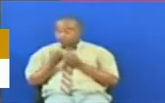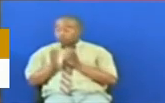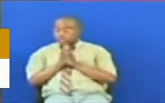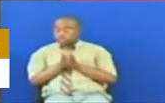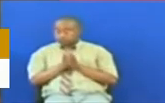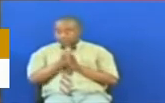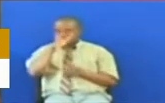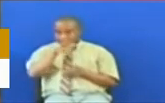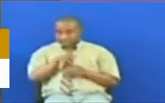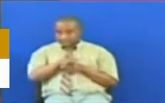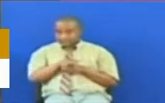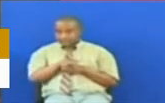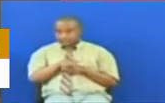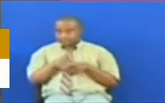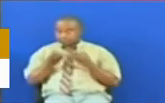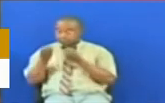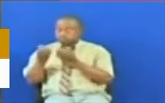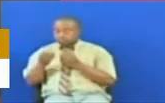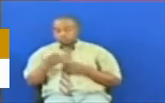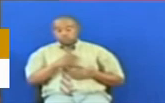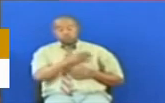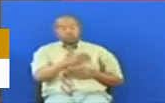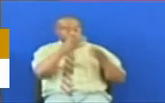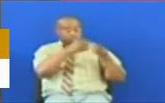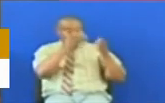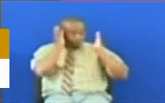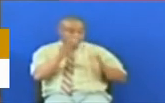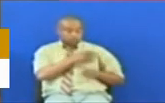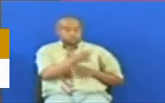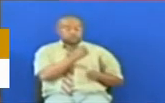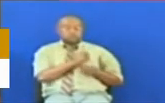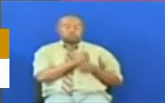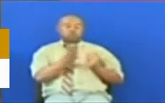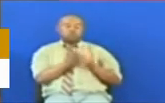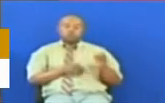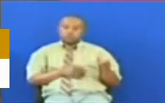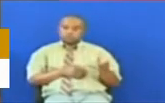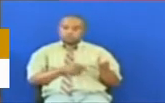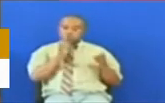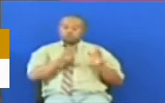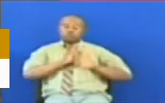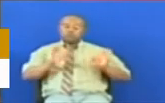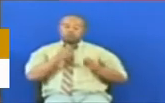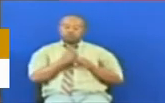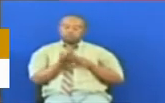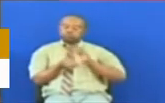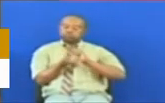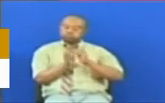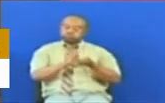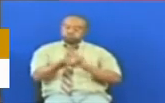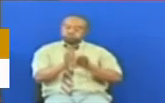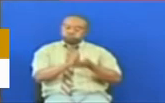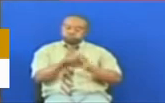hiki zimwendee Mheshimiwa Waziri, amefanya kazi kubwa na yuko tayari kwa ajili ya kufanya marekebisho ambayo tutayaleta